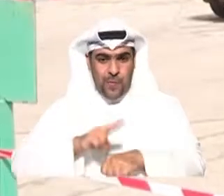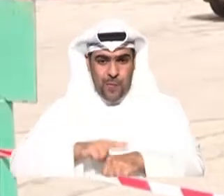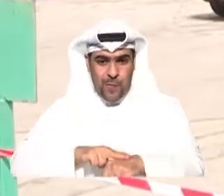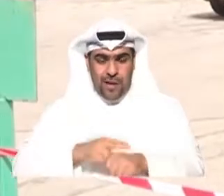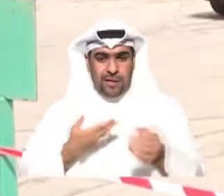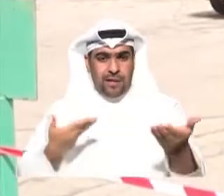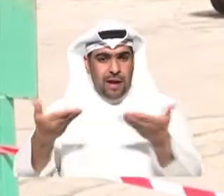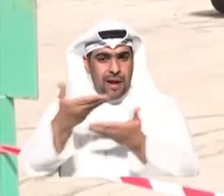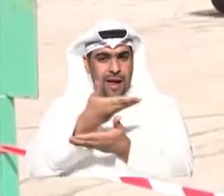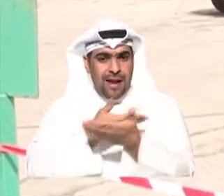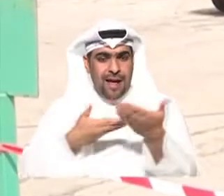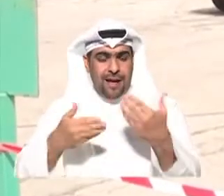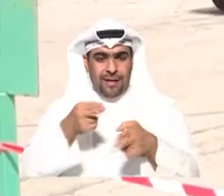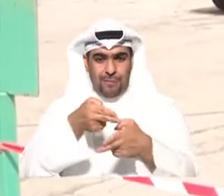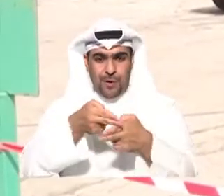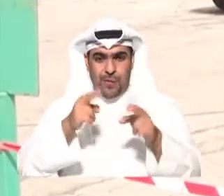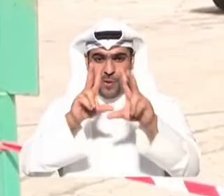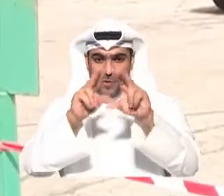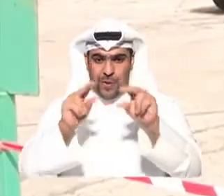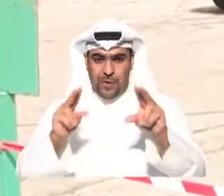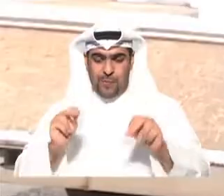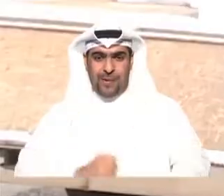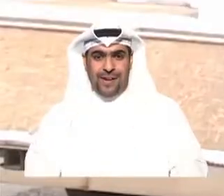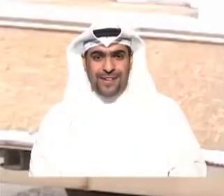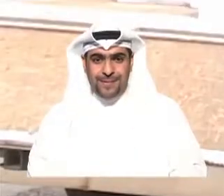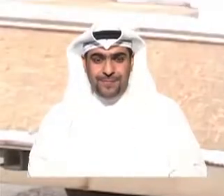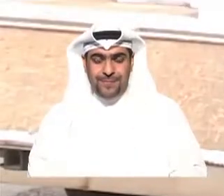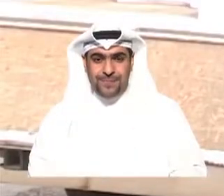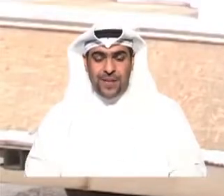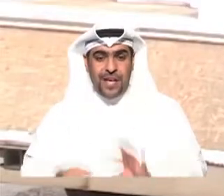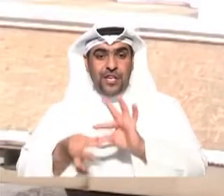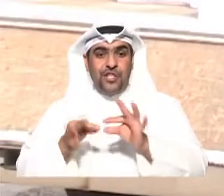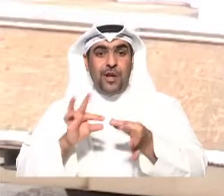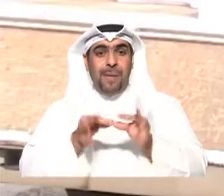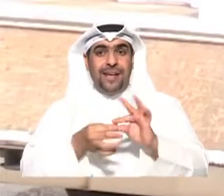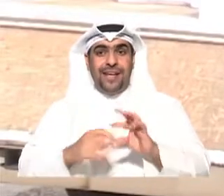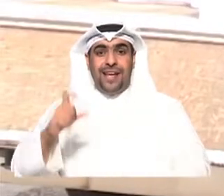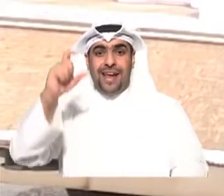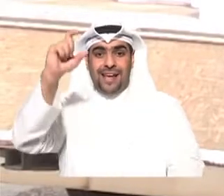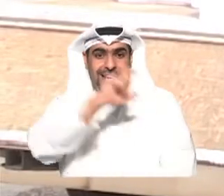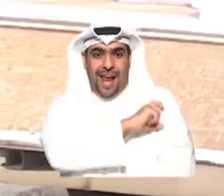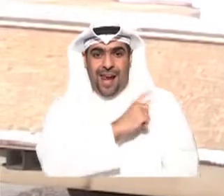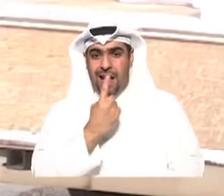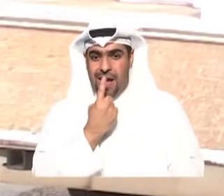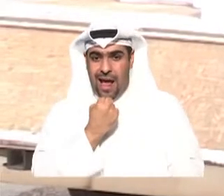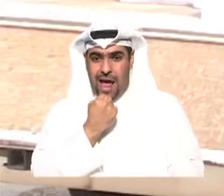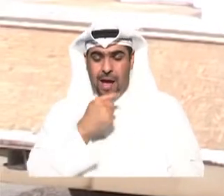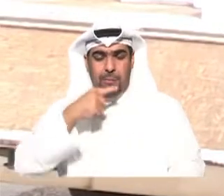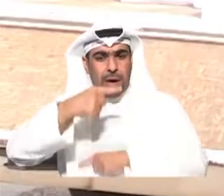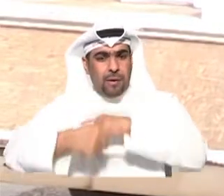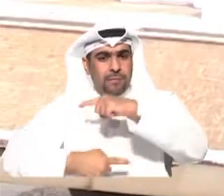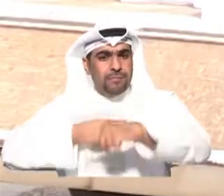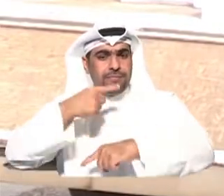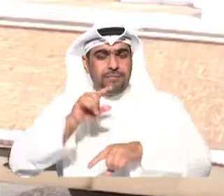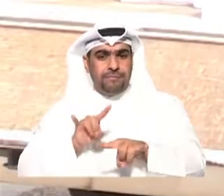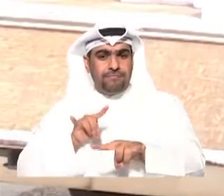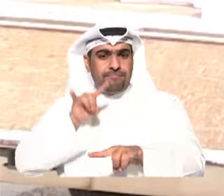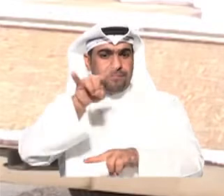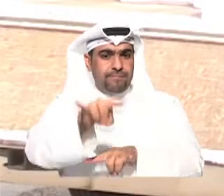بينها وبين لبنان الشقيق. جمعية الهلال الأحمر الكويتي تواصل عملها الميداني الأغاثي لدعم شريحة